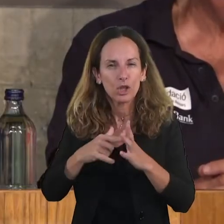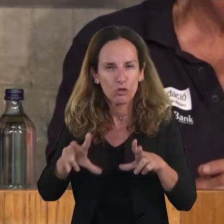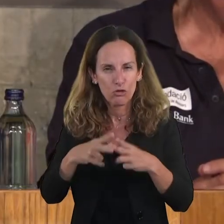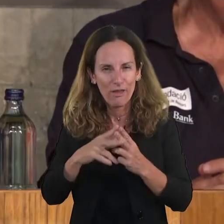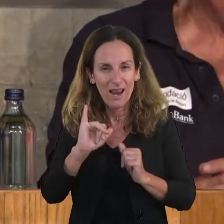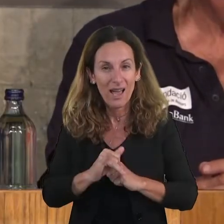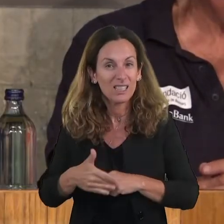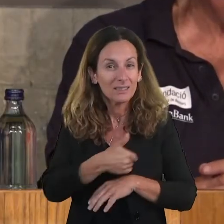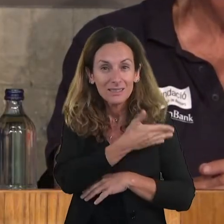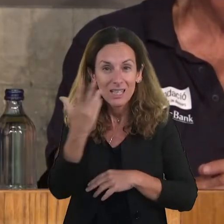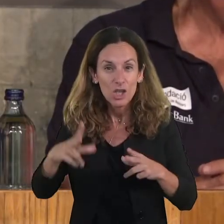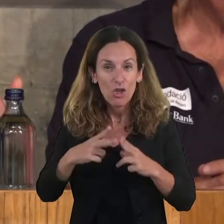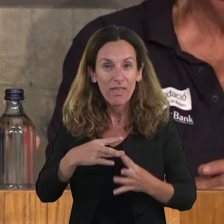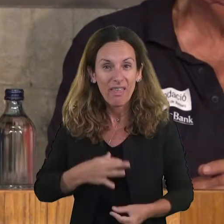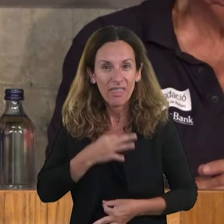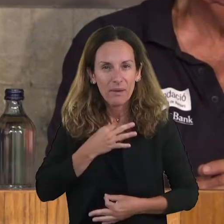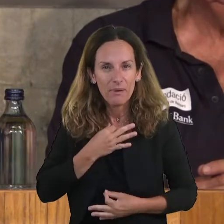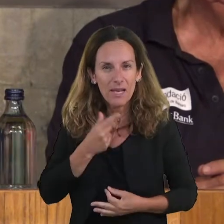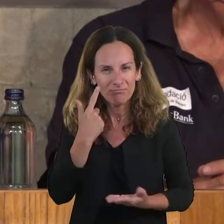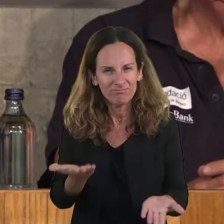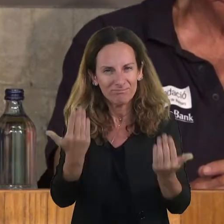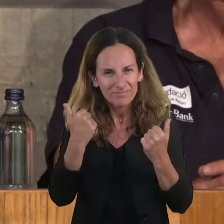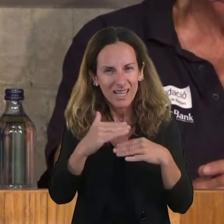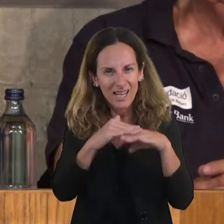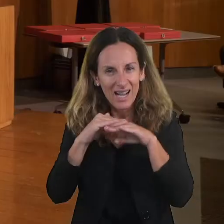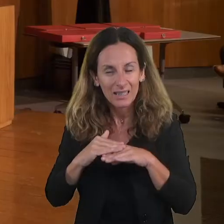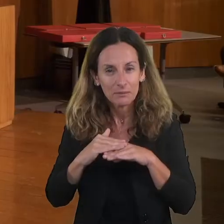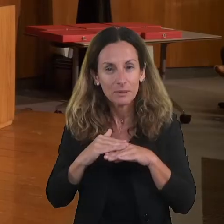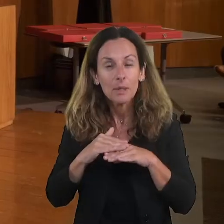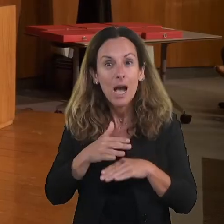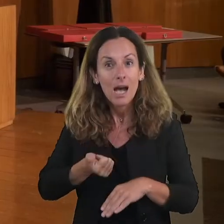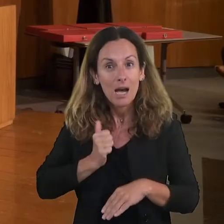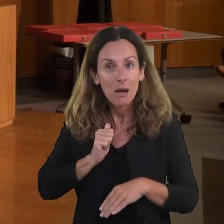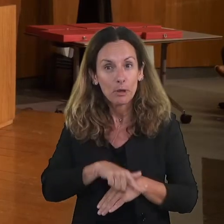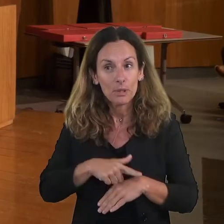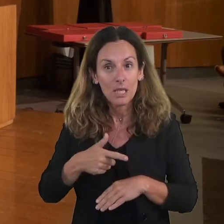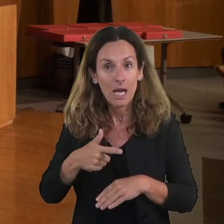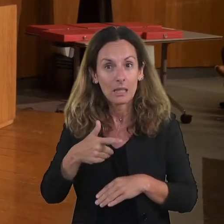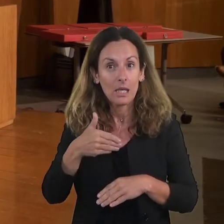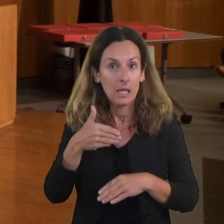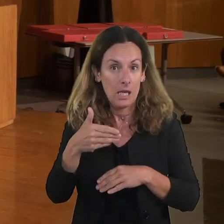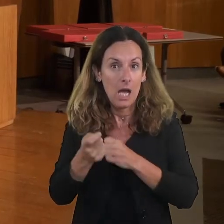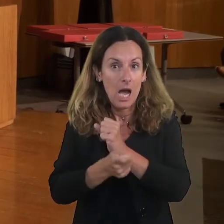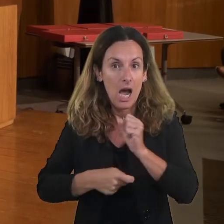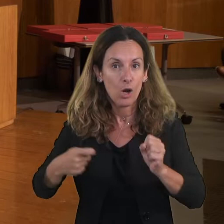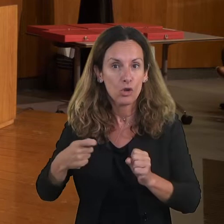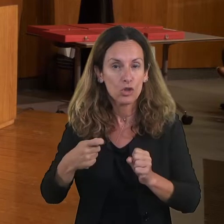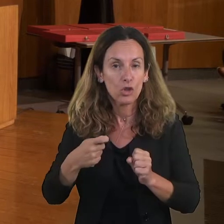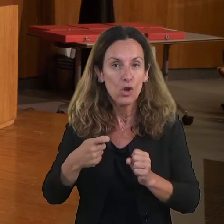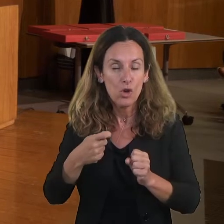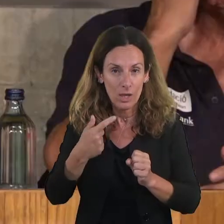societat civil està convidada a participar. Un dels fets més destacats és la recopilació d'aliments que a mes d'agost s'entregarà,